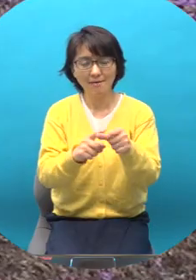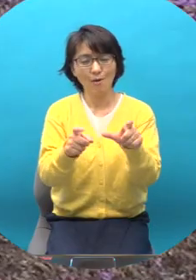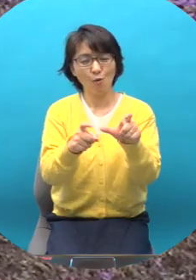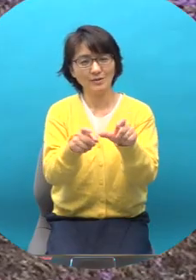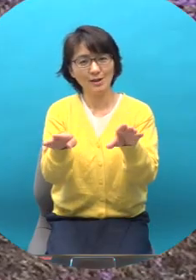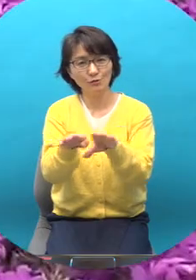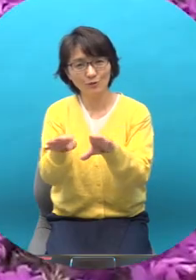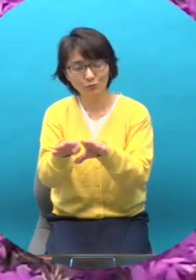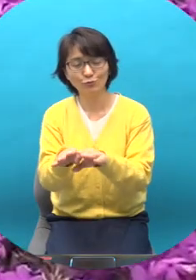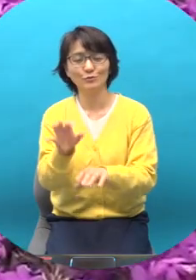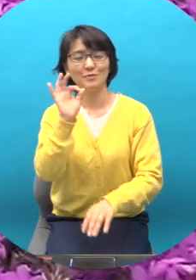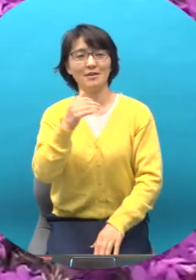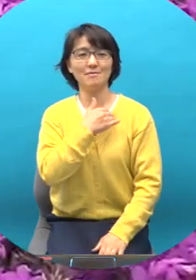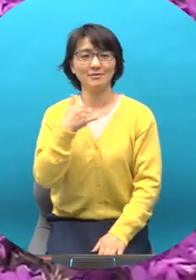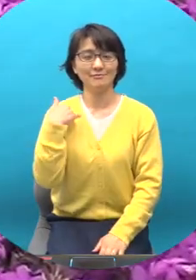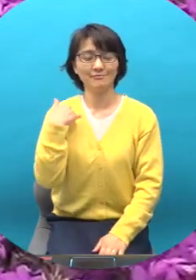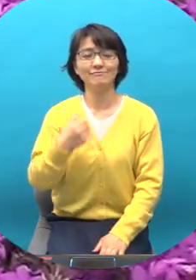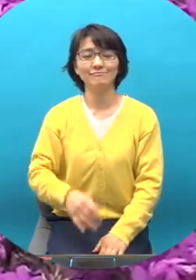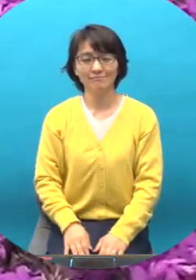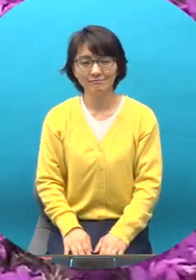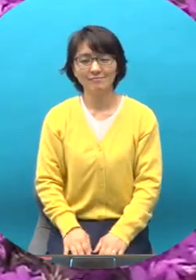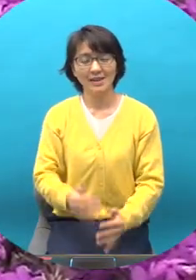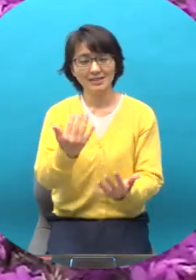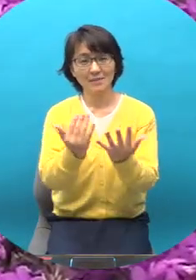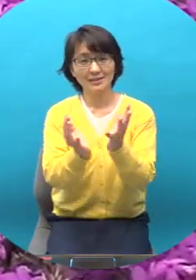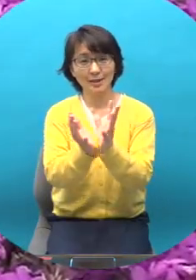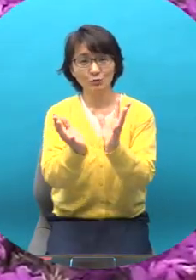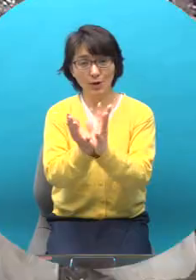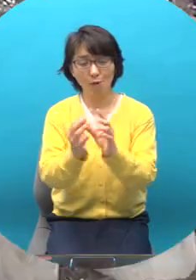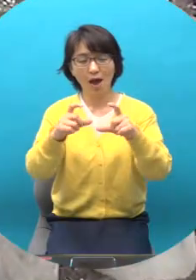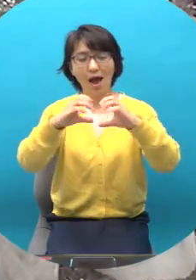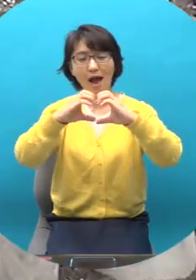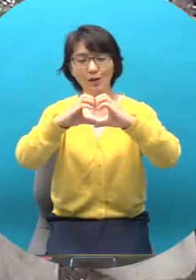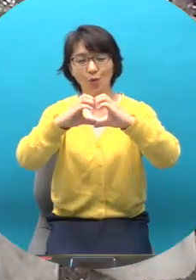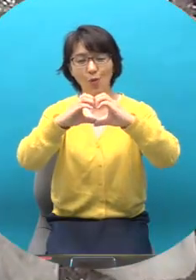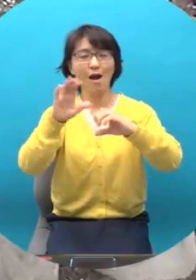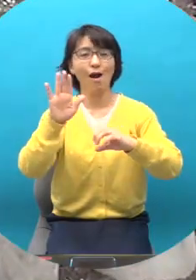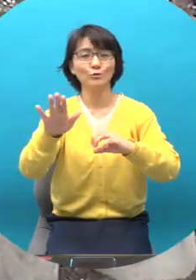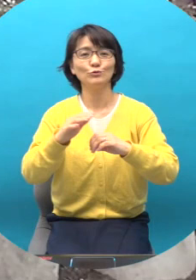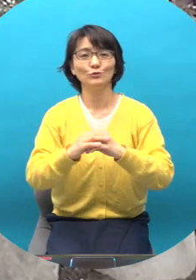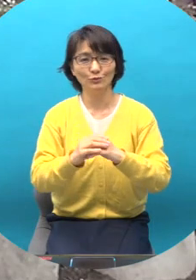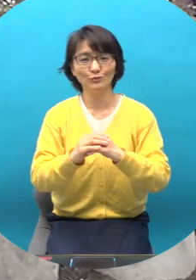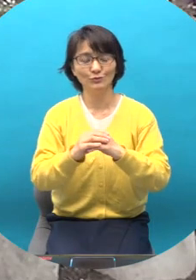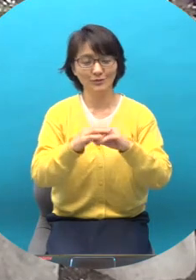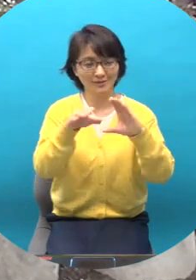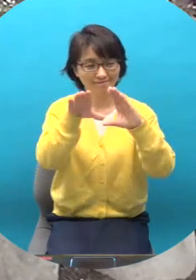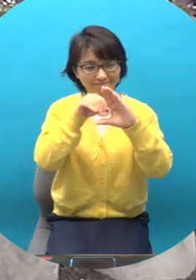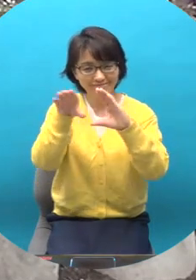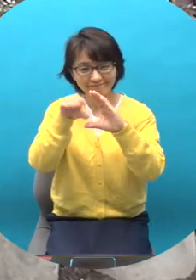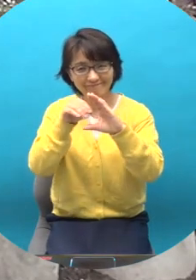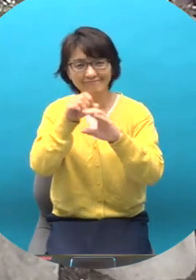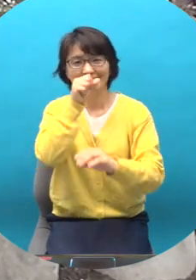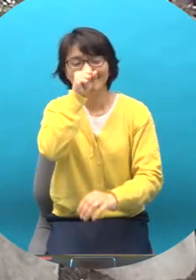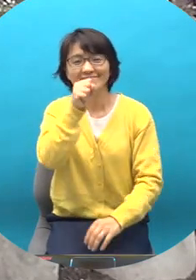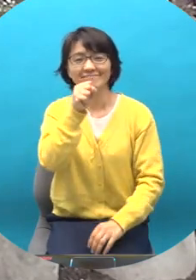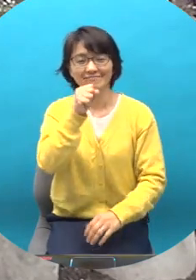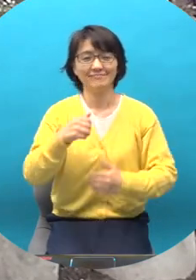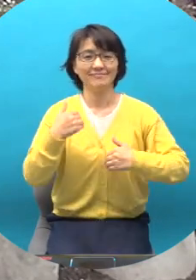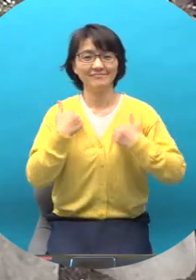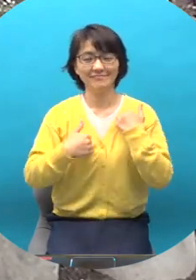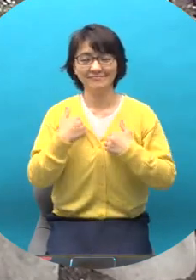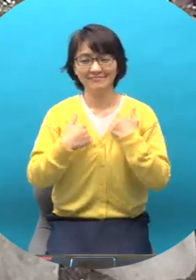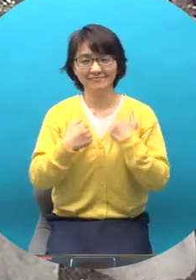持ちそうですね。園内に芝桜で作ったハートマークがあります。ぜひ撮影のスポットとし